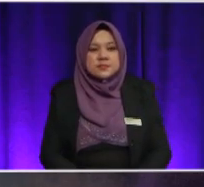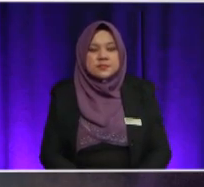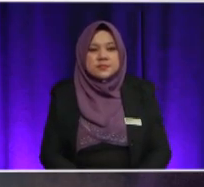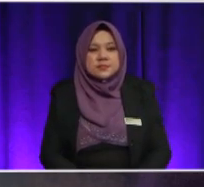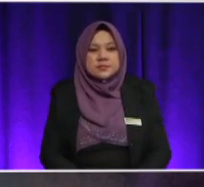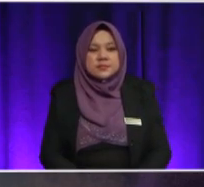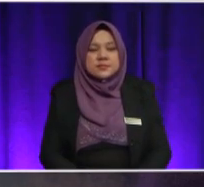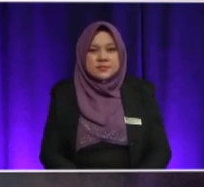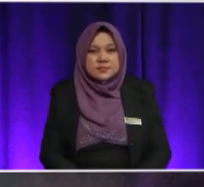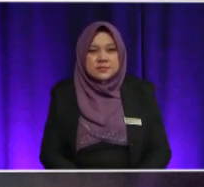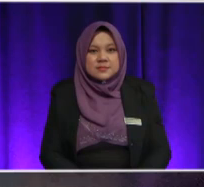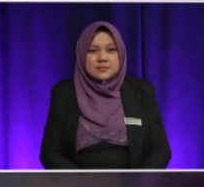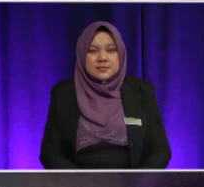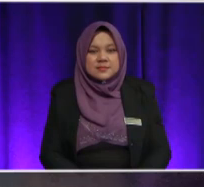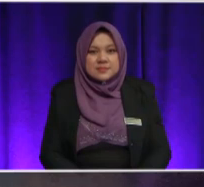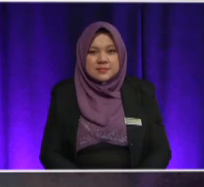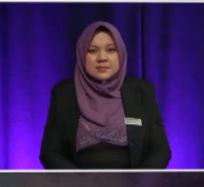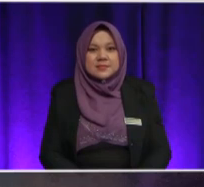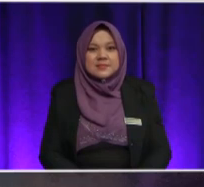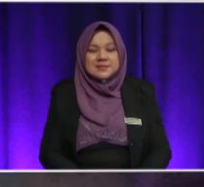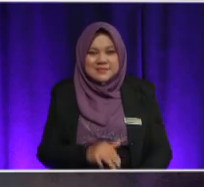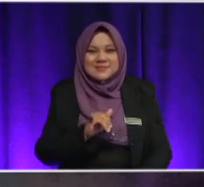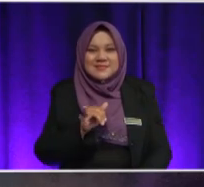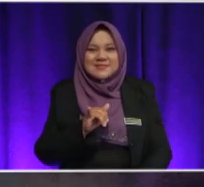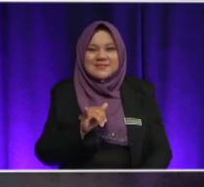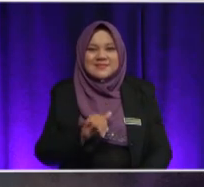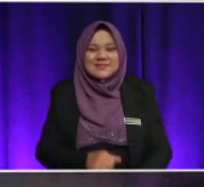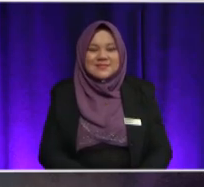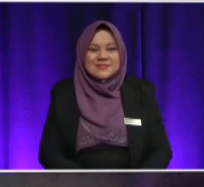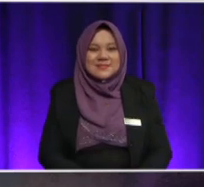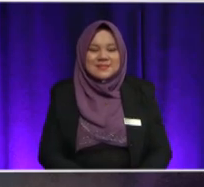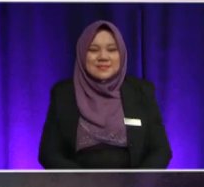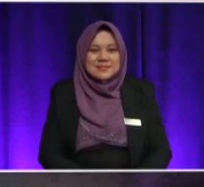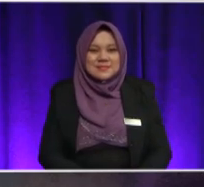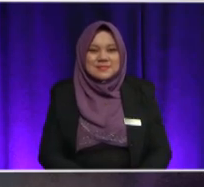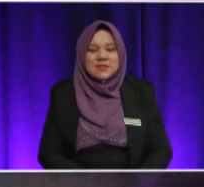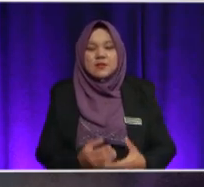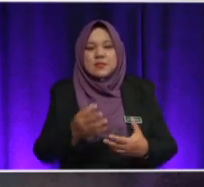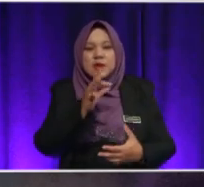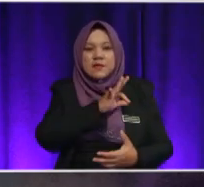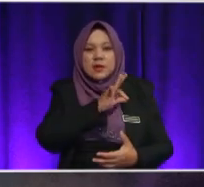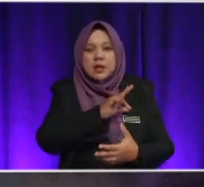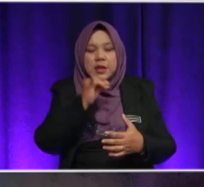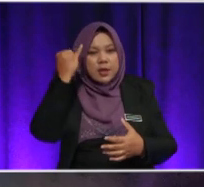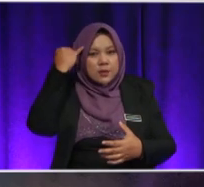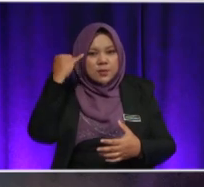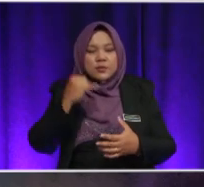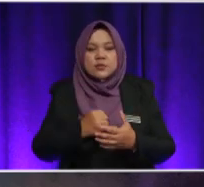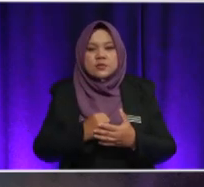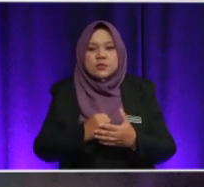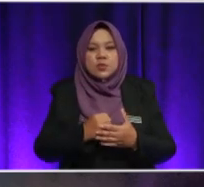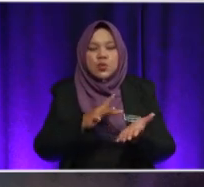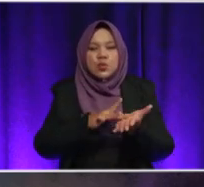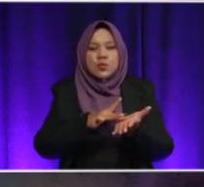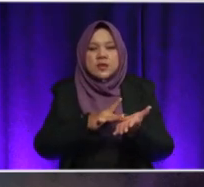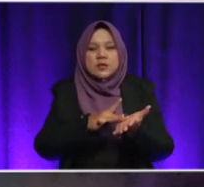gujuru bahasa Indonesia yaitu cikgunur Ziana Ayu karena bersama dengan kami jadi kawan-kawan manfaatkan ilmu yang ada pada hari ini granit